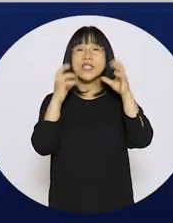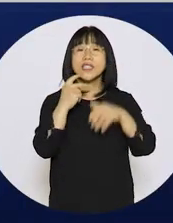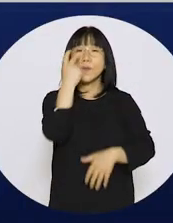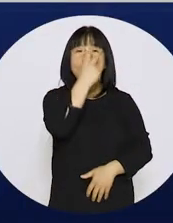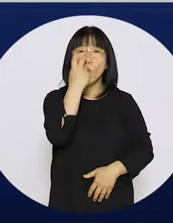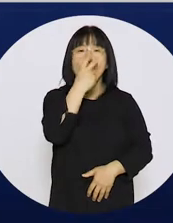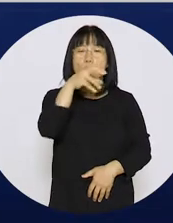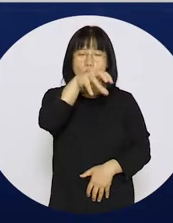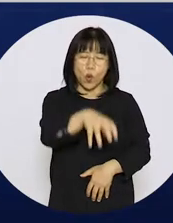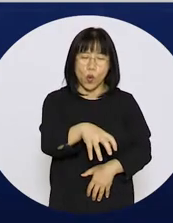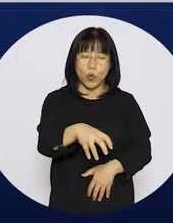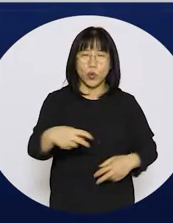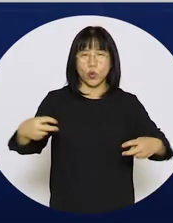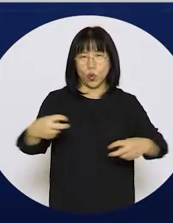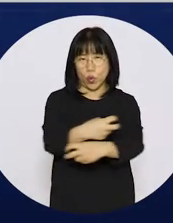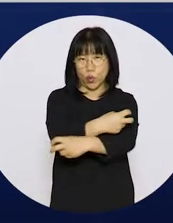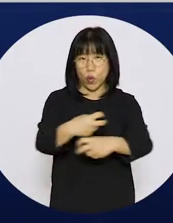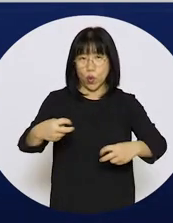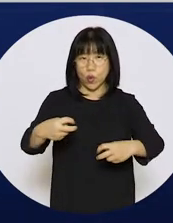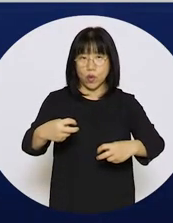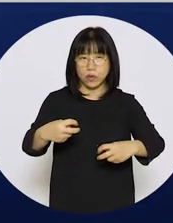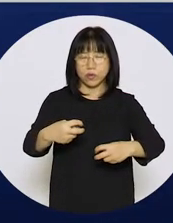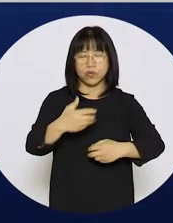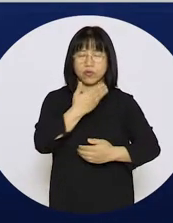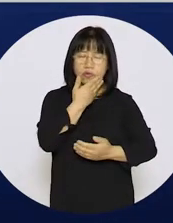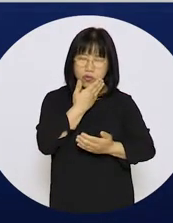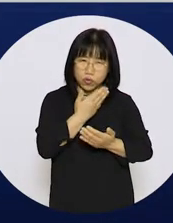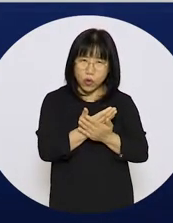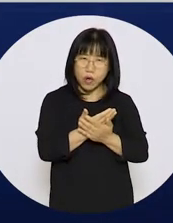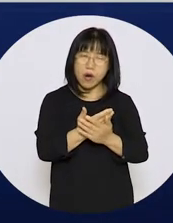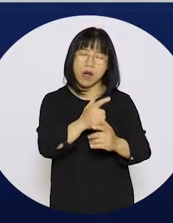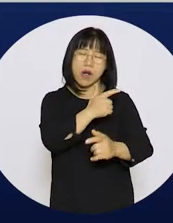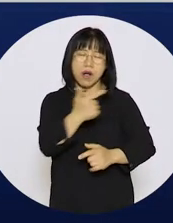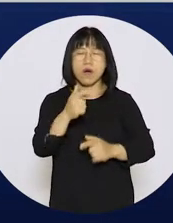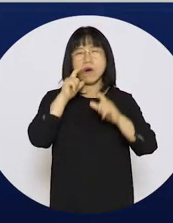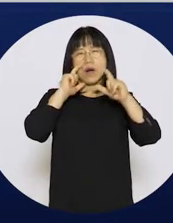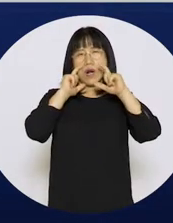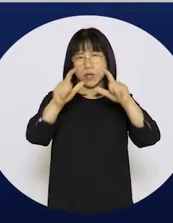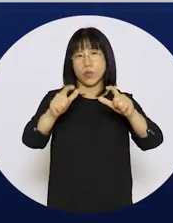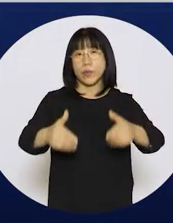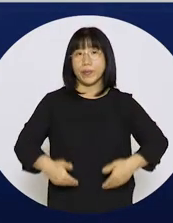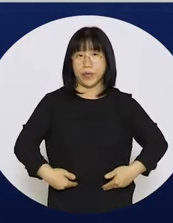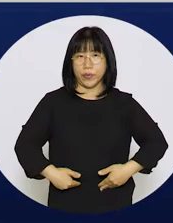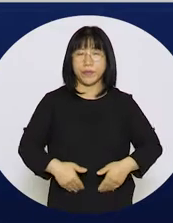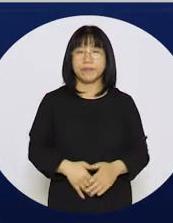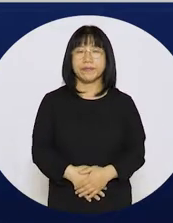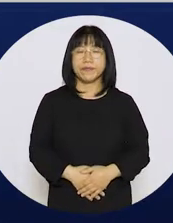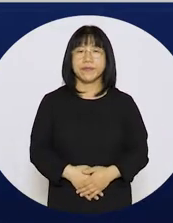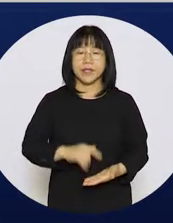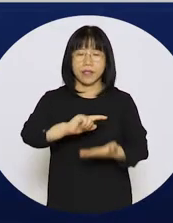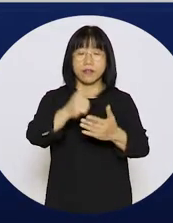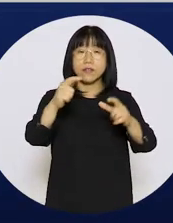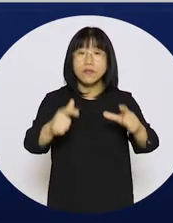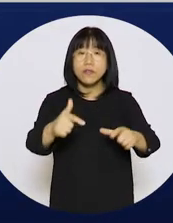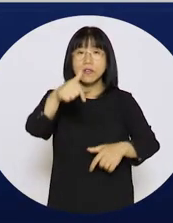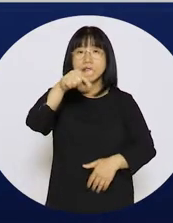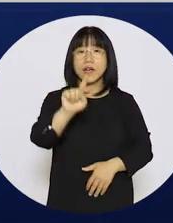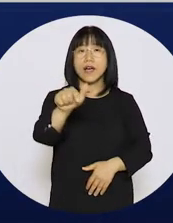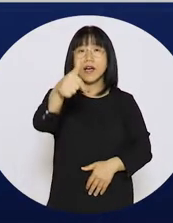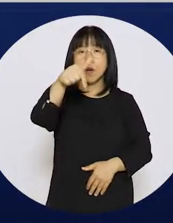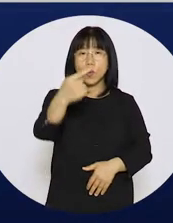어린이 보호구역과 어린이 교통 안전에 대한 중요성은 아무리 강조해도 지나치지 않는데요.